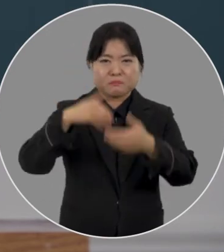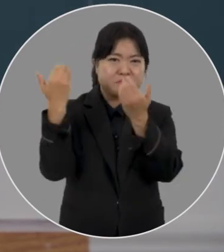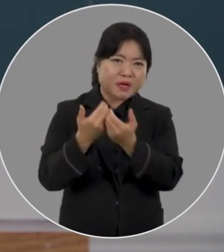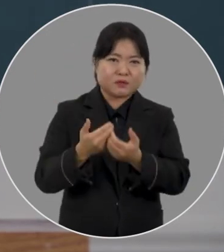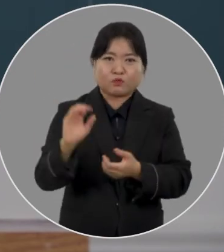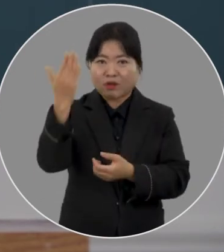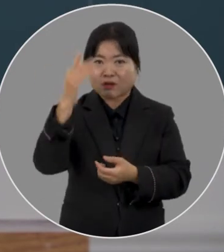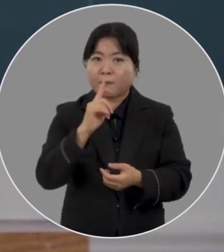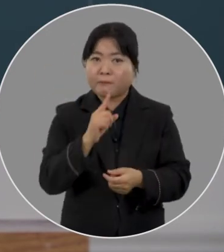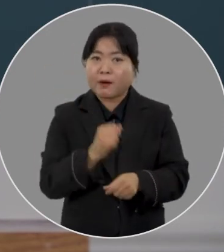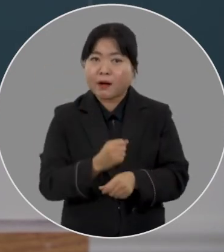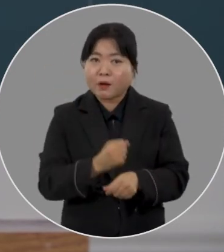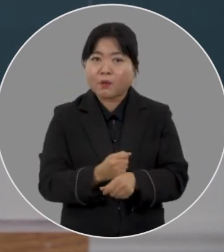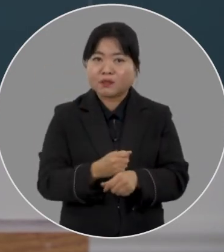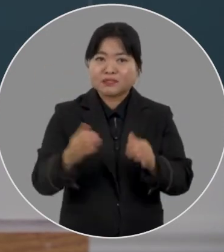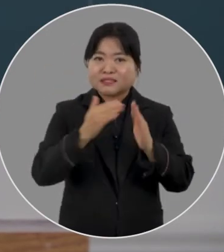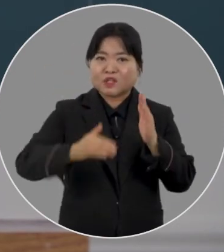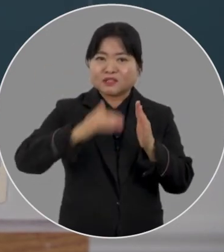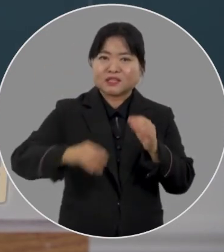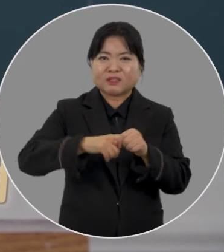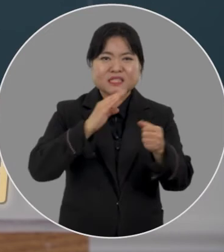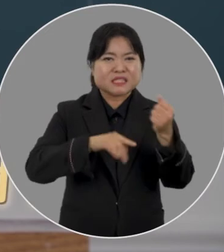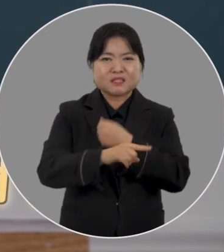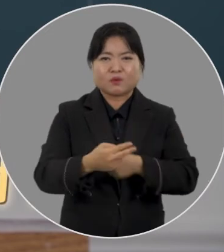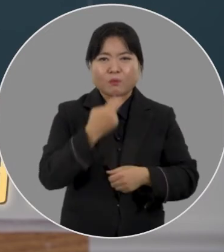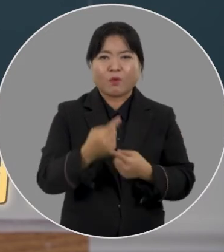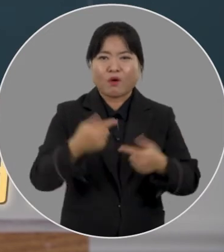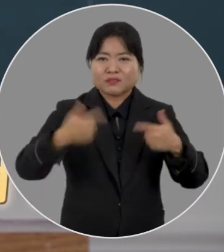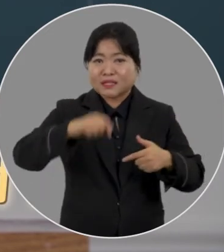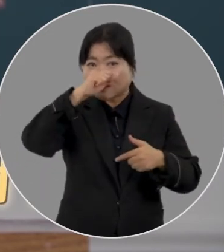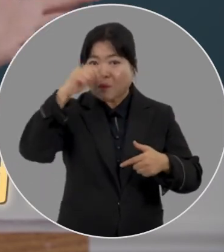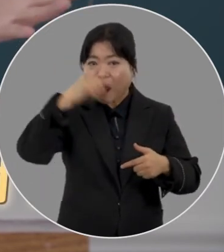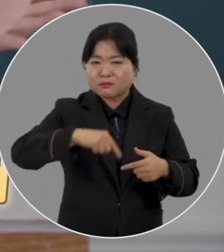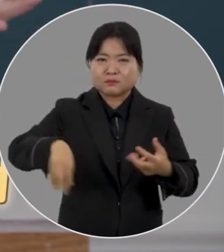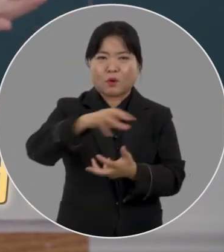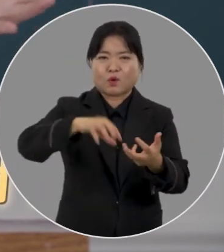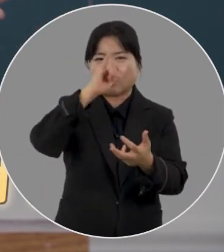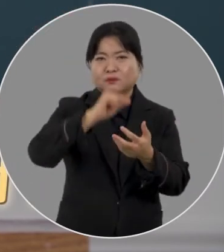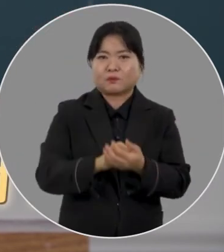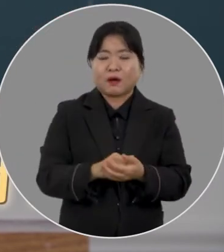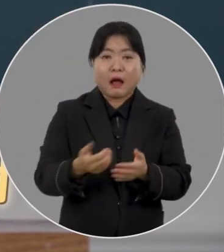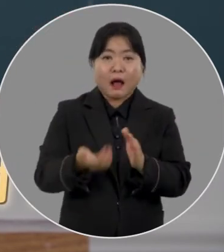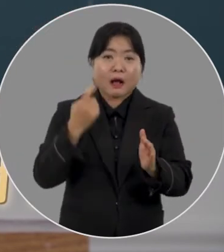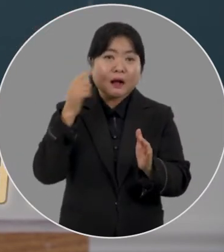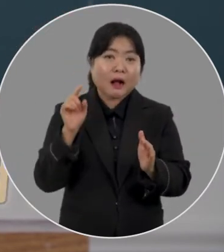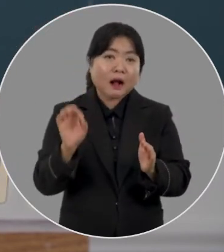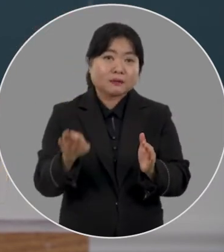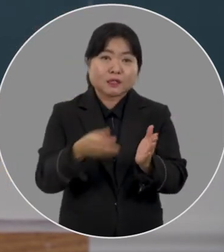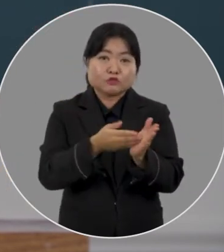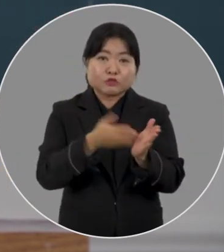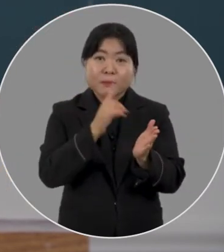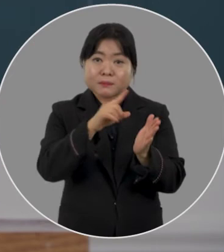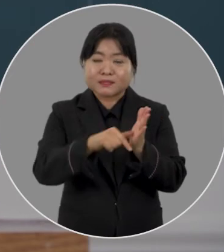하면서 절대적인 진리는 있을 수 없고 언제나 선과 악은 혼재되어 있고 아까 가짜뉴스 말씀하시면서 이렇게 사실관계가